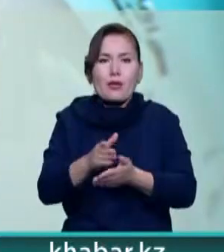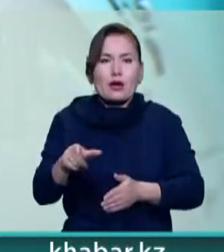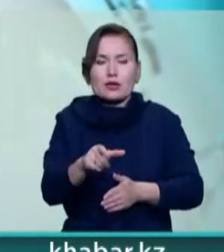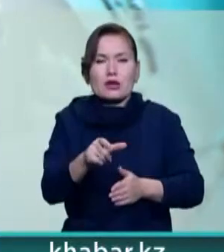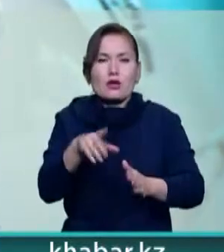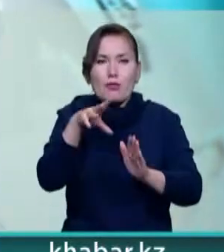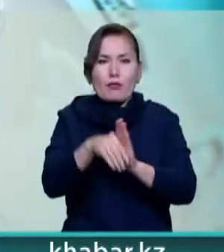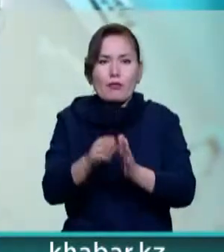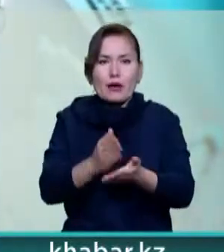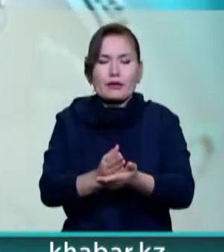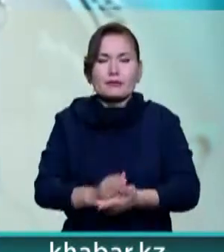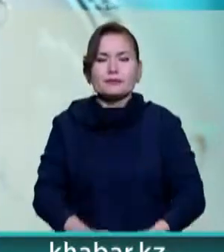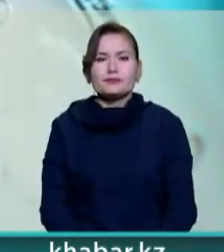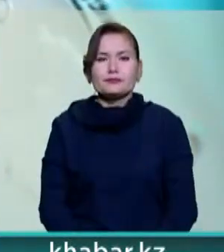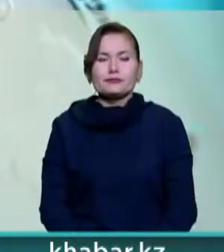бар.